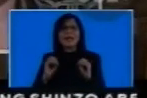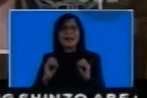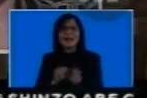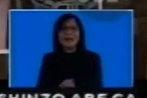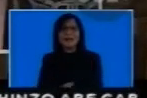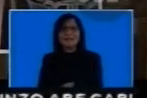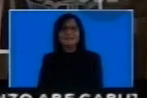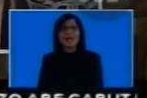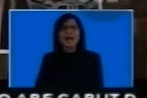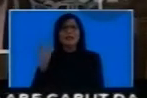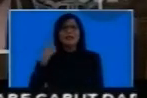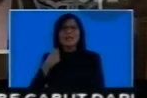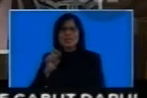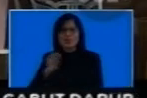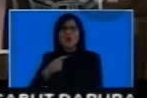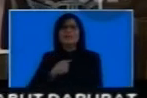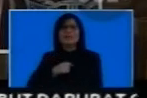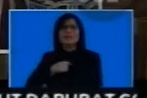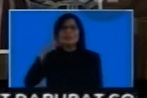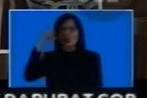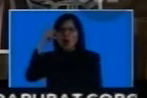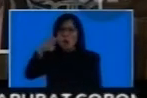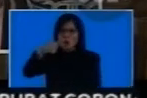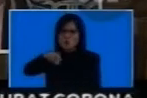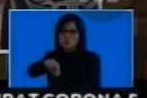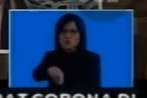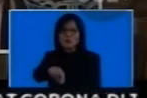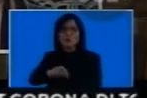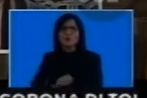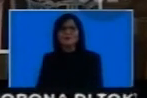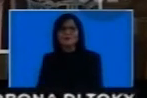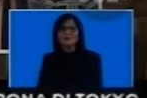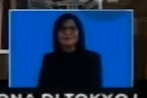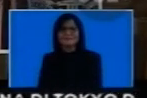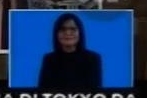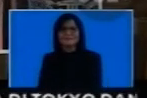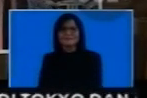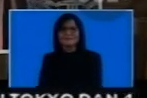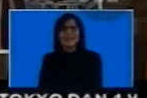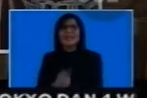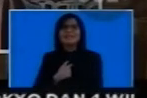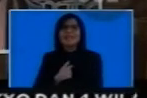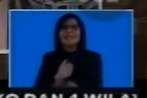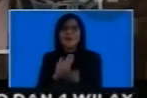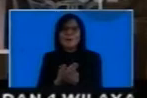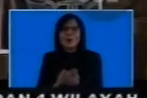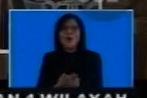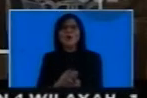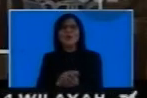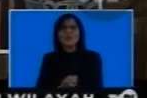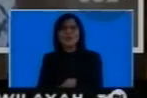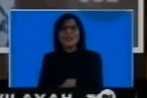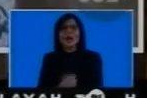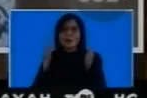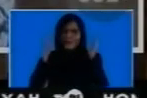Memang. Jadi saya minta hanya itu saja, Mas, tolong perhatikan sekolah saya. Terima kasih, Bu. Memang dengan adanya krisis COVID